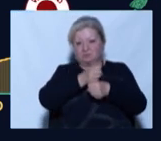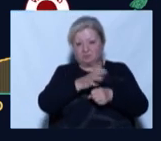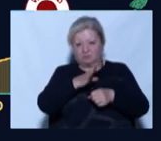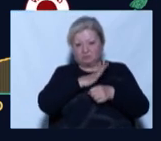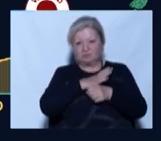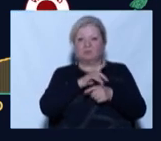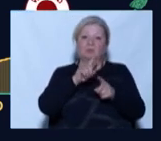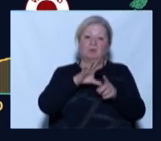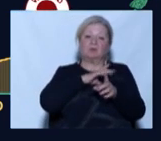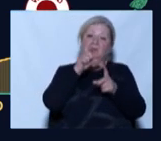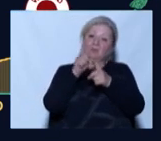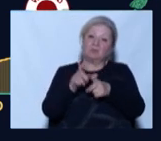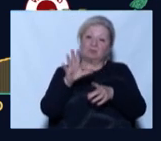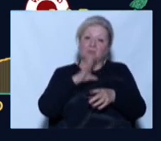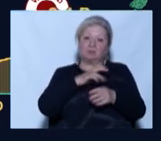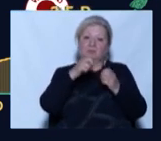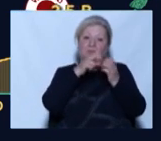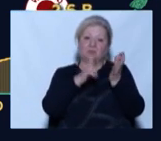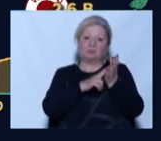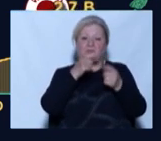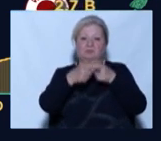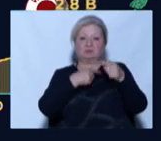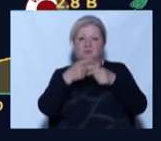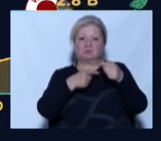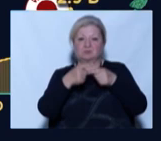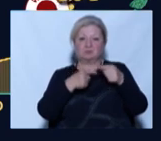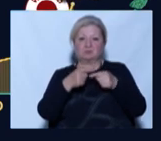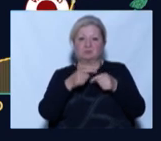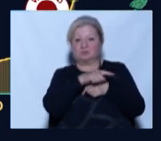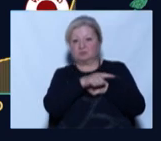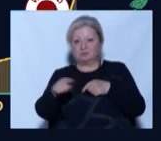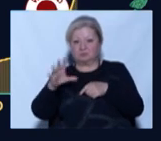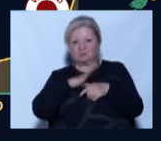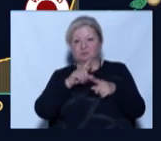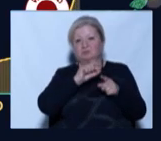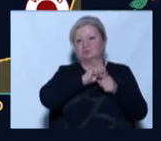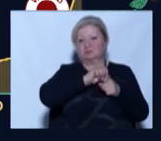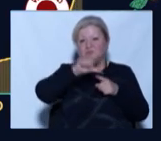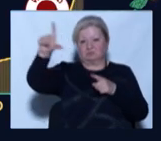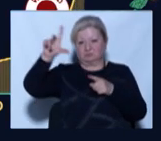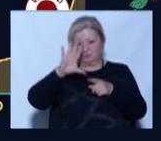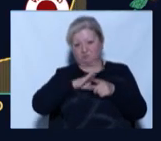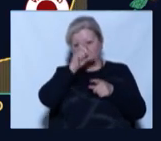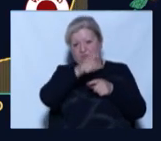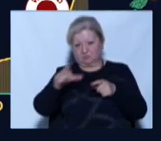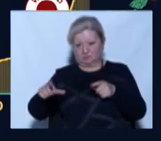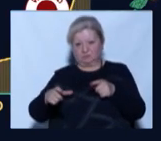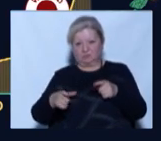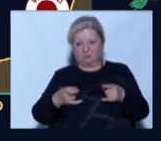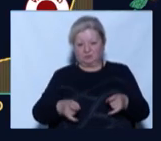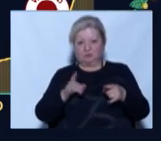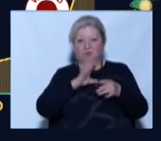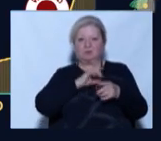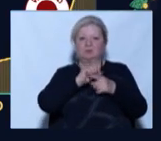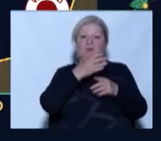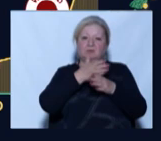რაღაც პერიოდიდან, დაახლოებით 18 საუკუნიდან, მოსახლეობის სწრაფი ზრდა დაიწყო, ნელ-ნელა დაიწყო